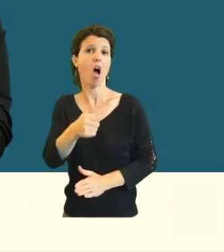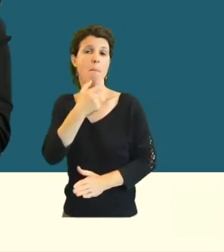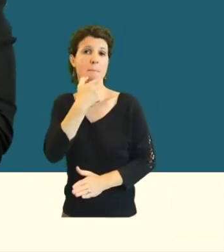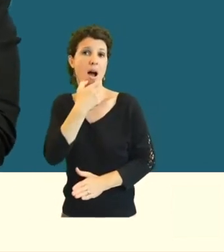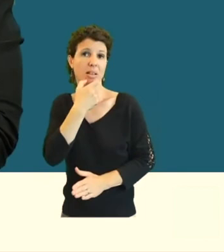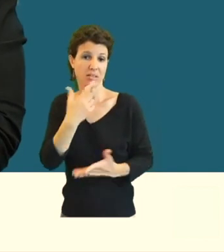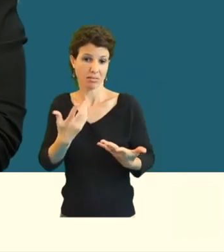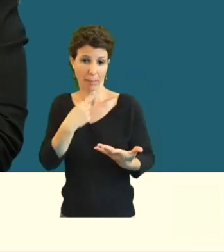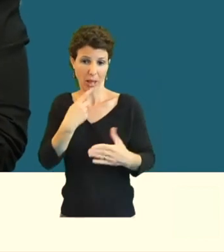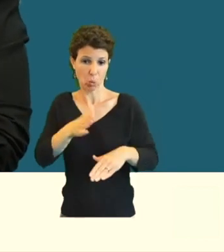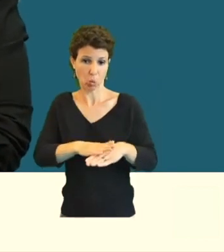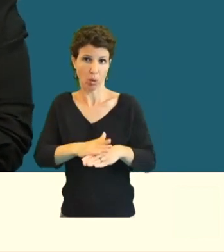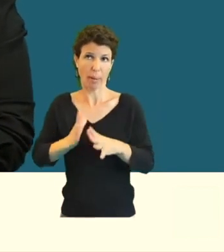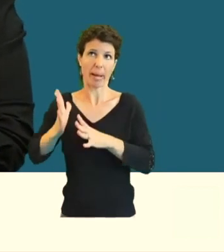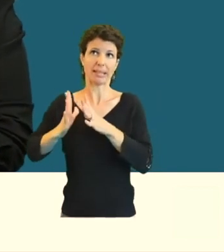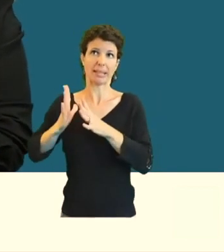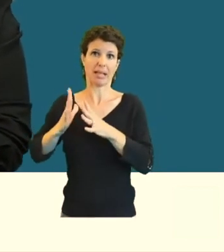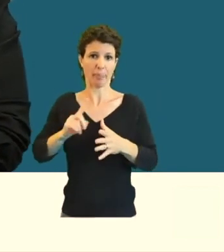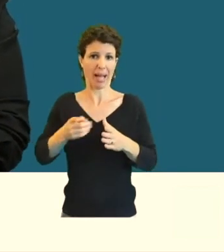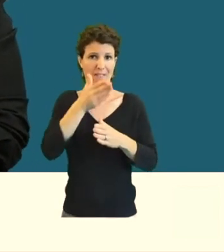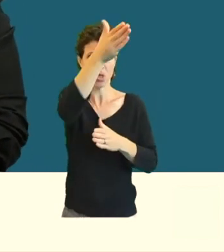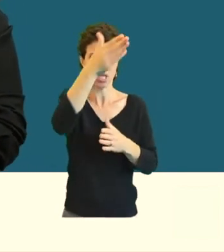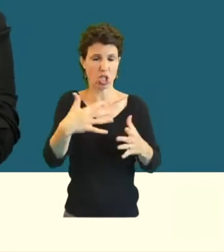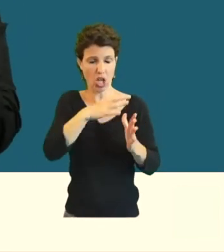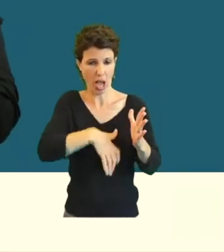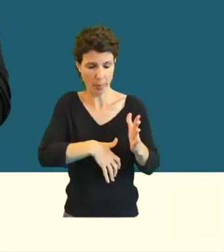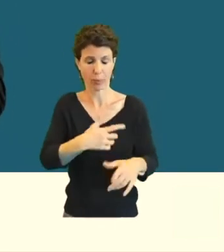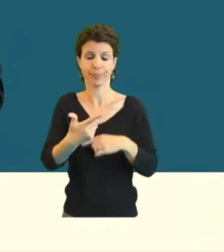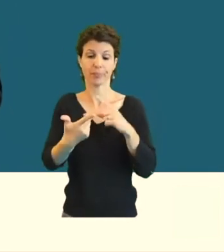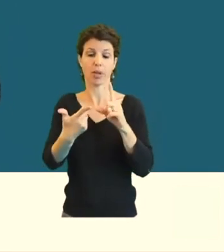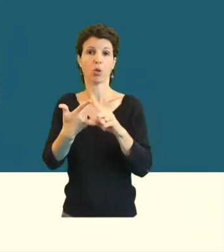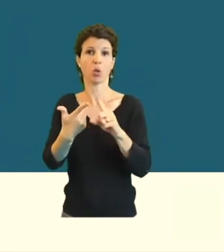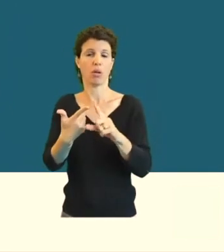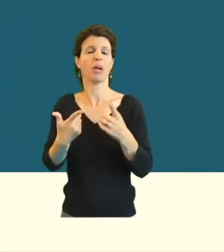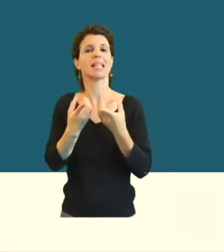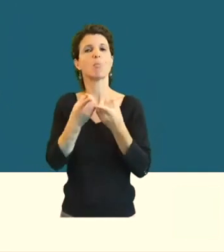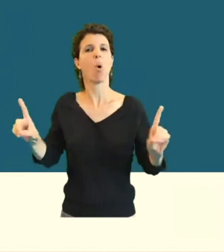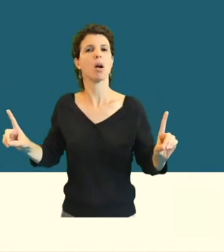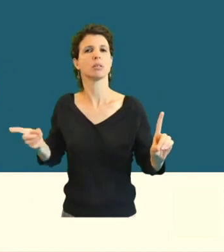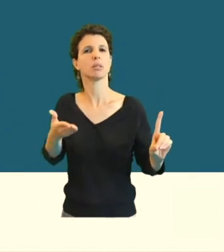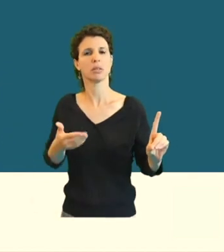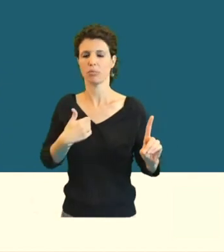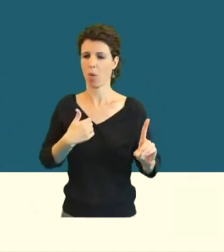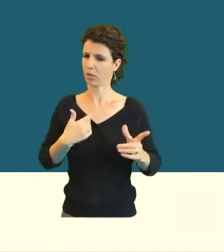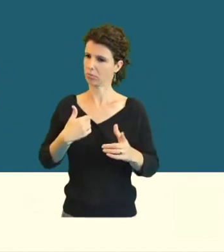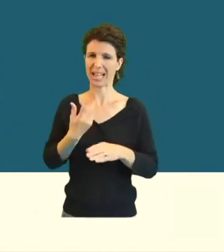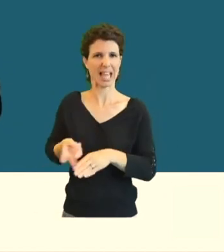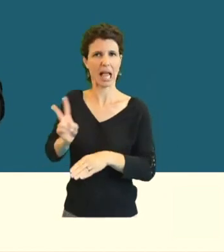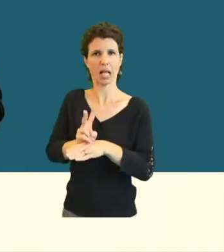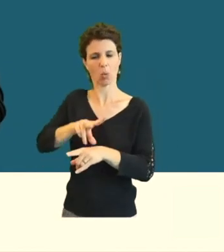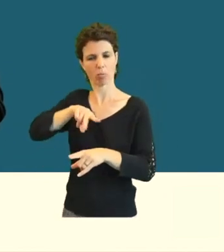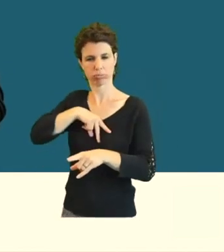à venir. C'était écrit dans le rapport. En ce qui concerne la démocratie, je ne parlerai que de ma délégation. J'ai tenu deux commissions,